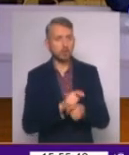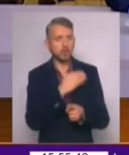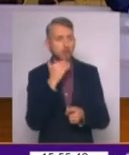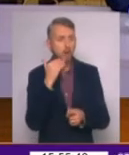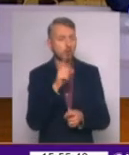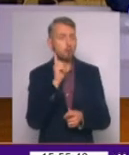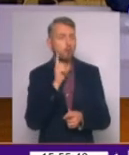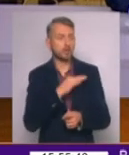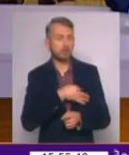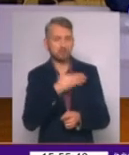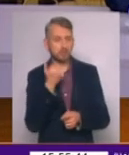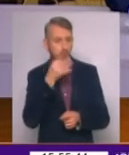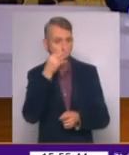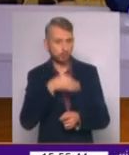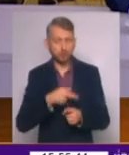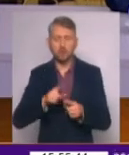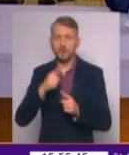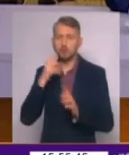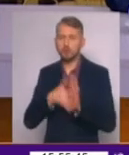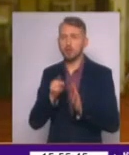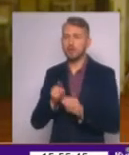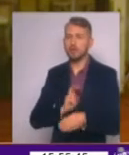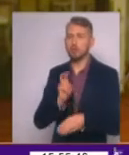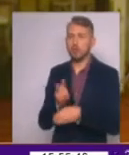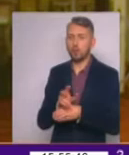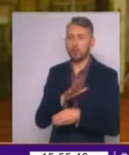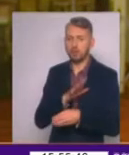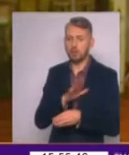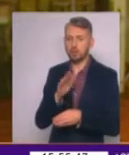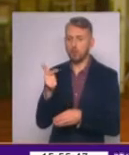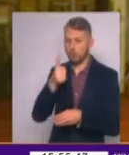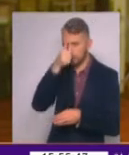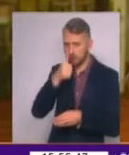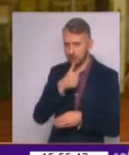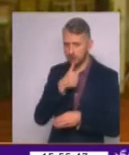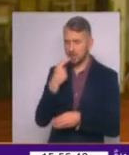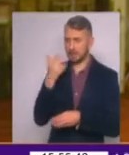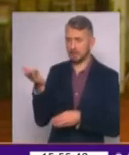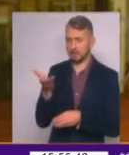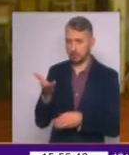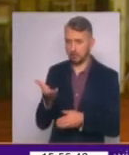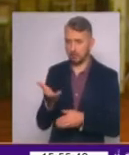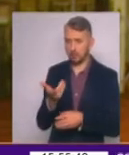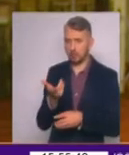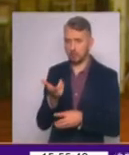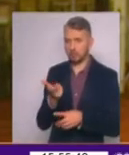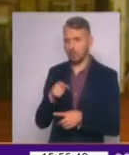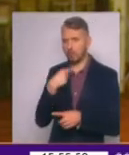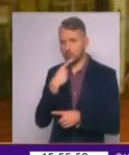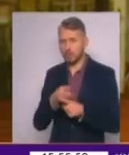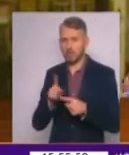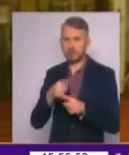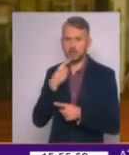слідчих, які не мають досвіду. Так, це зрозуміло. От вони до вас приходили в грудні зі звітом. Ну, більш-менш говорили про те, що цей